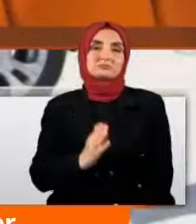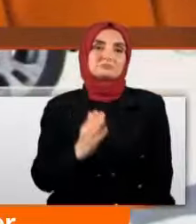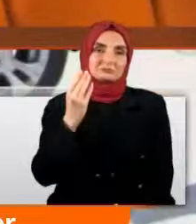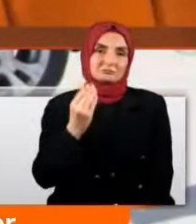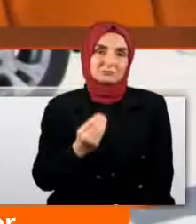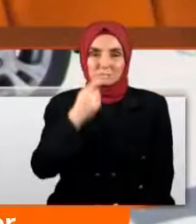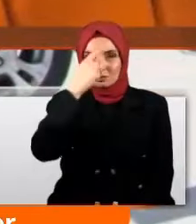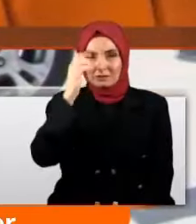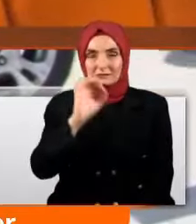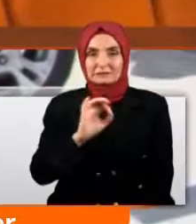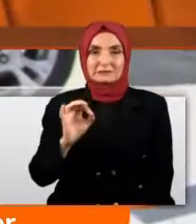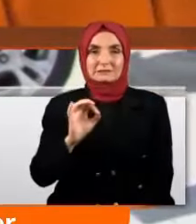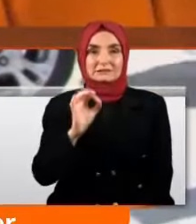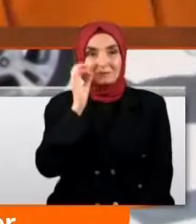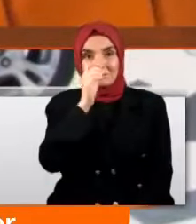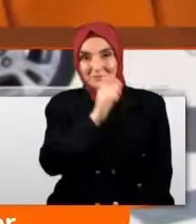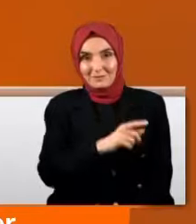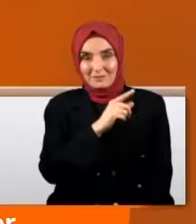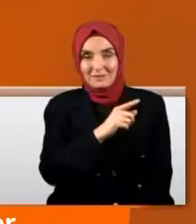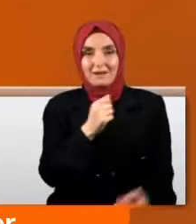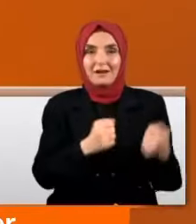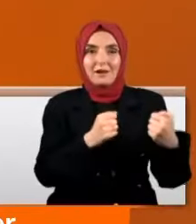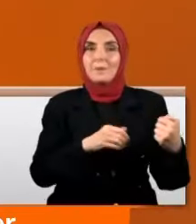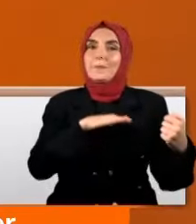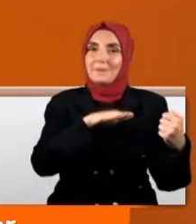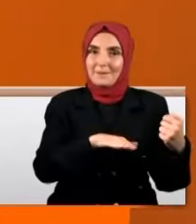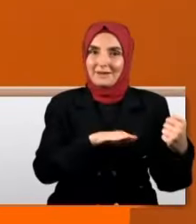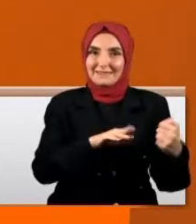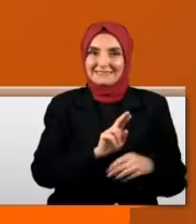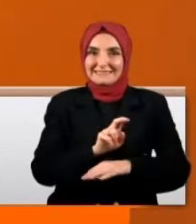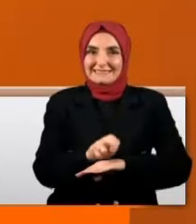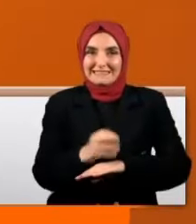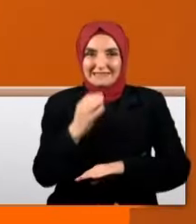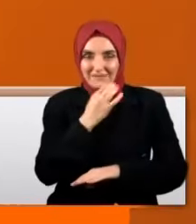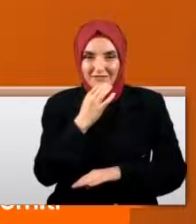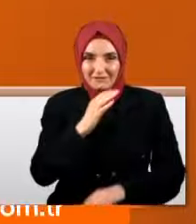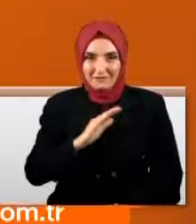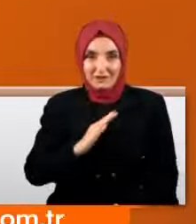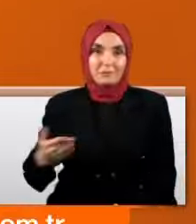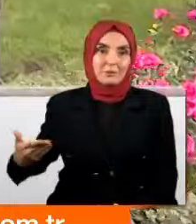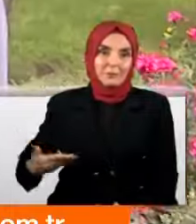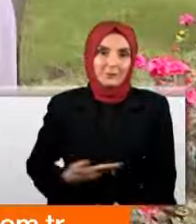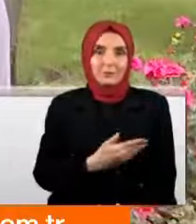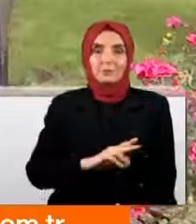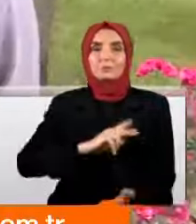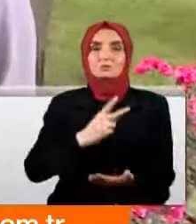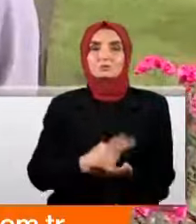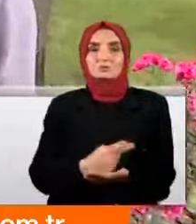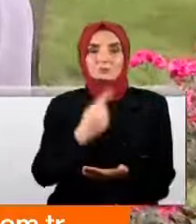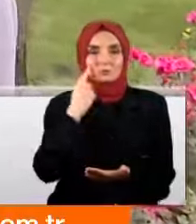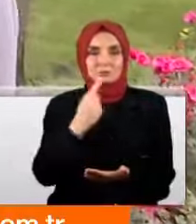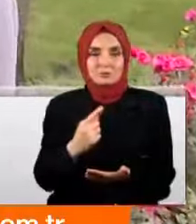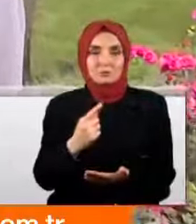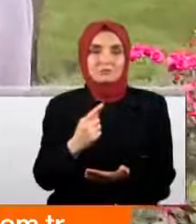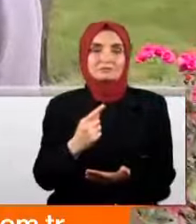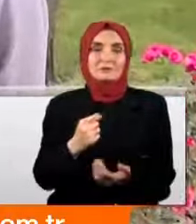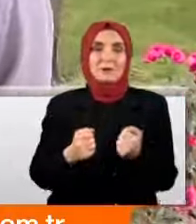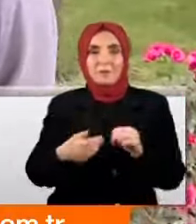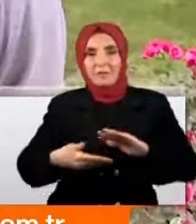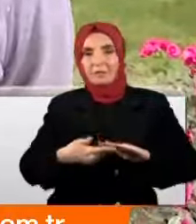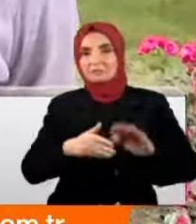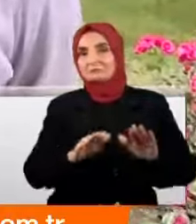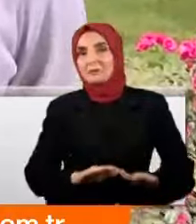o esnada aracından inmek üzereydi. Çarpmanın etkisiyle birlikte yere düşünce aracın altında kaldı. Mümkün değil, 30 metrede ne